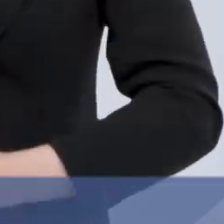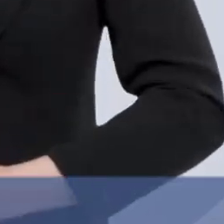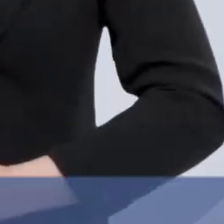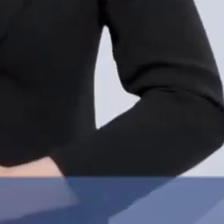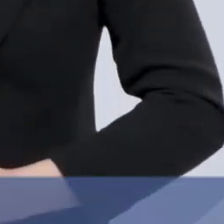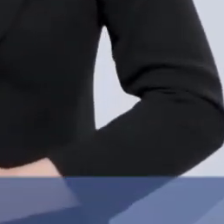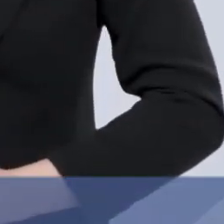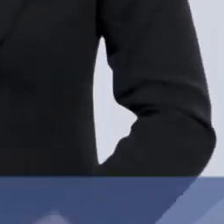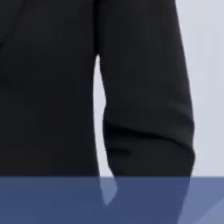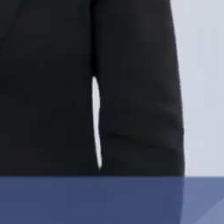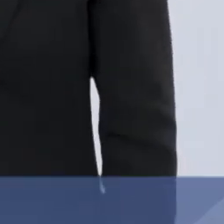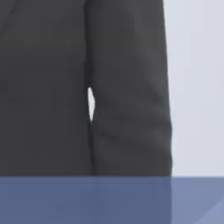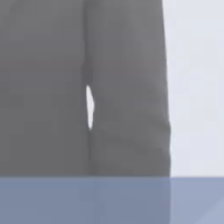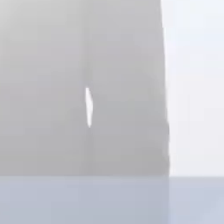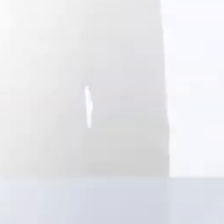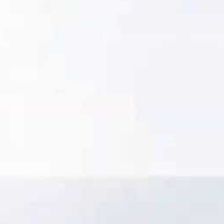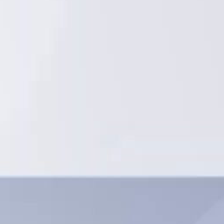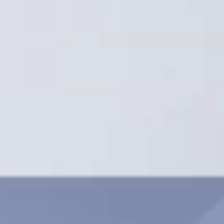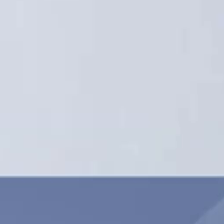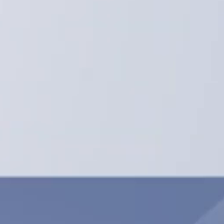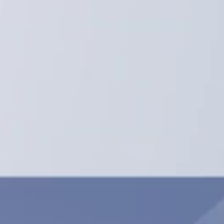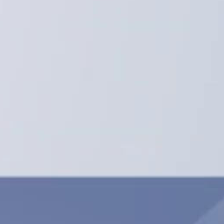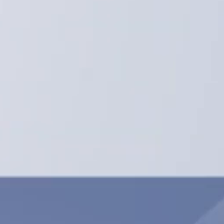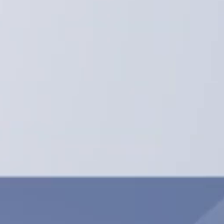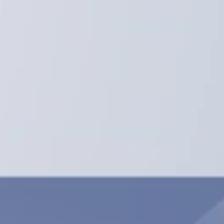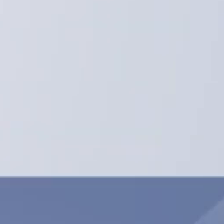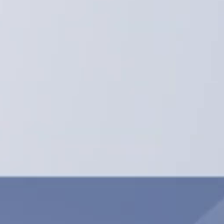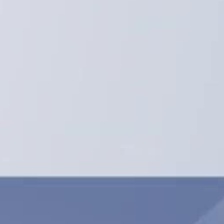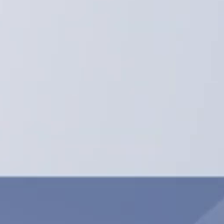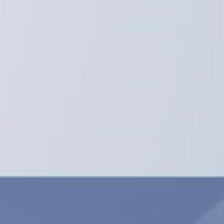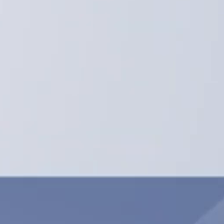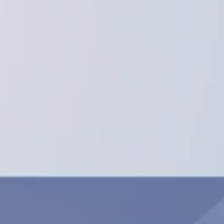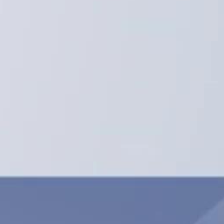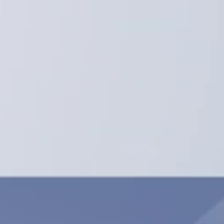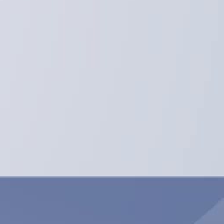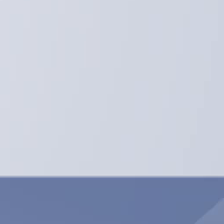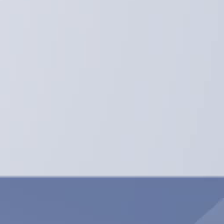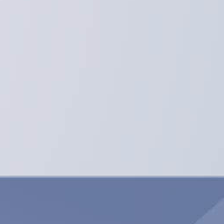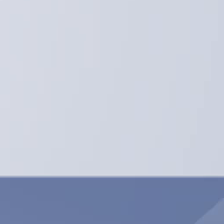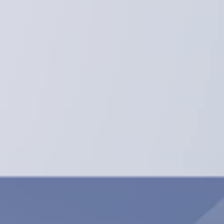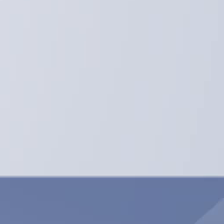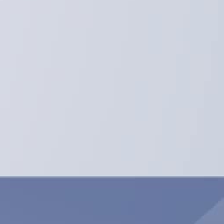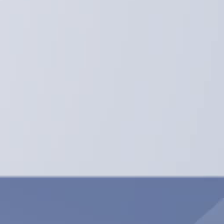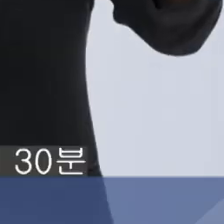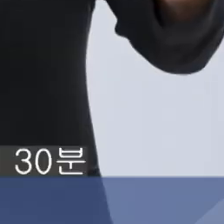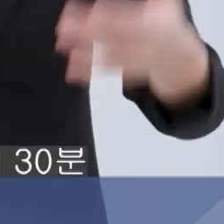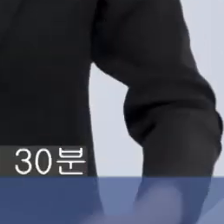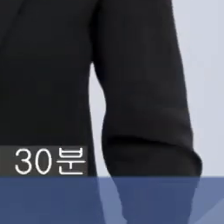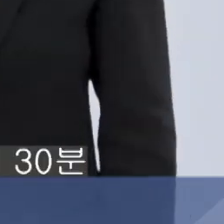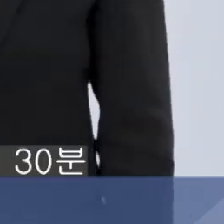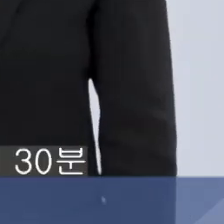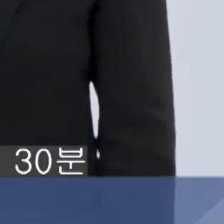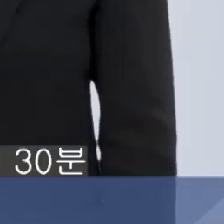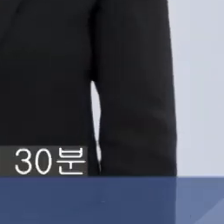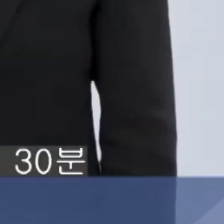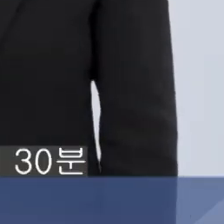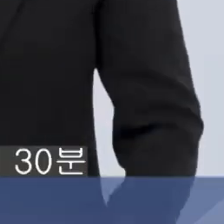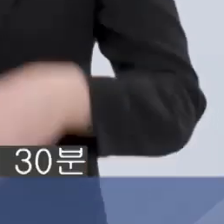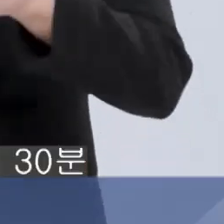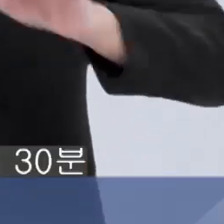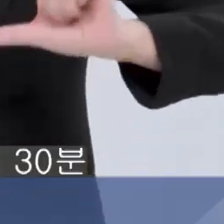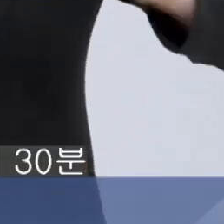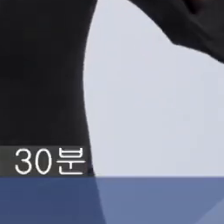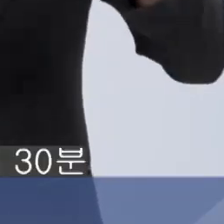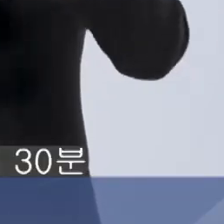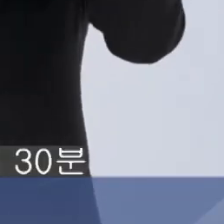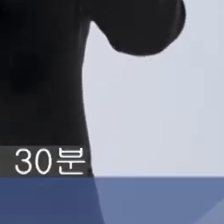사전투표함에 넣고 나가시면 됩니다. 다음은 선거일 투표 방법에 대한 안내입니다. 선거일